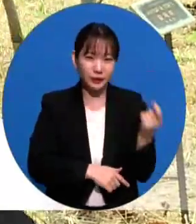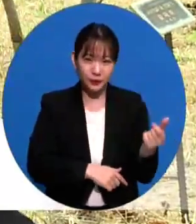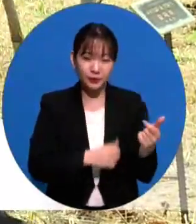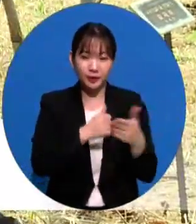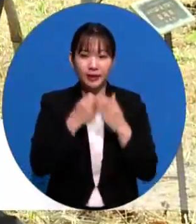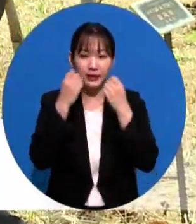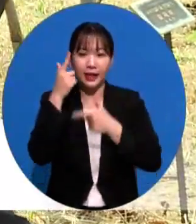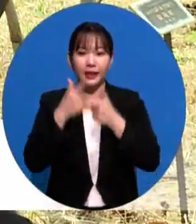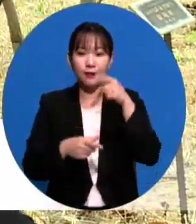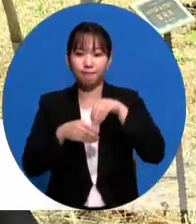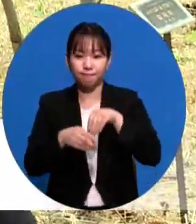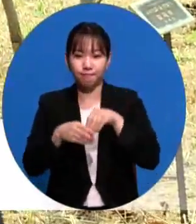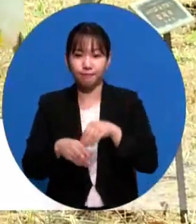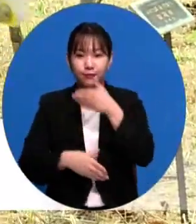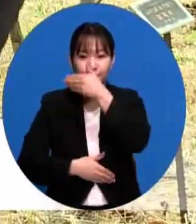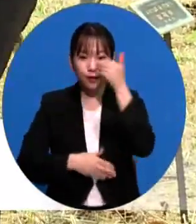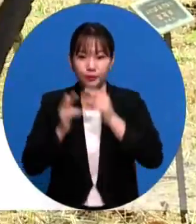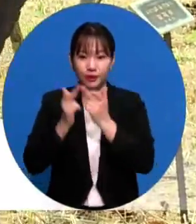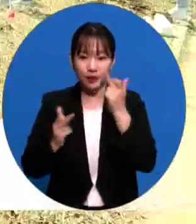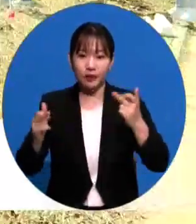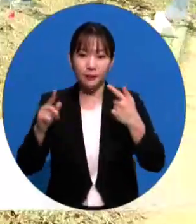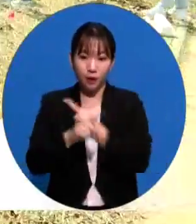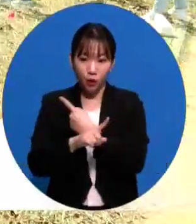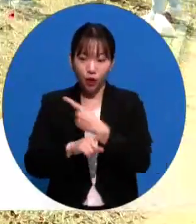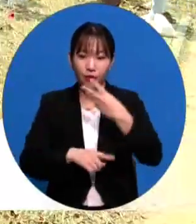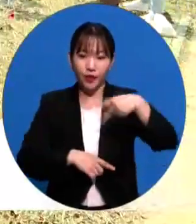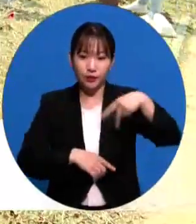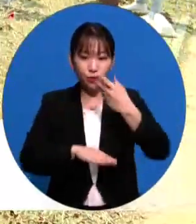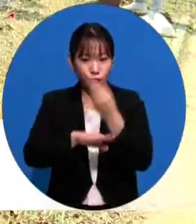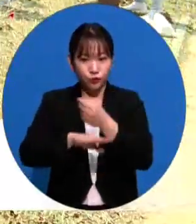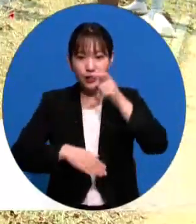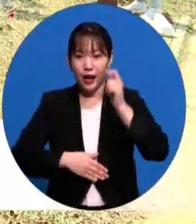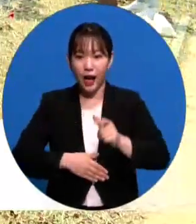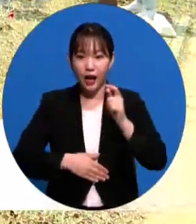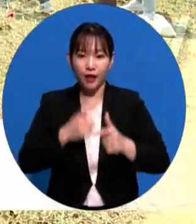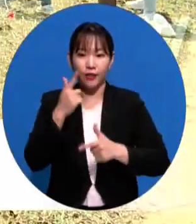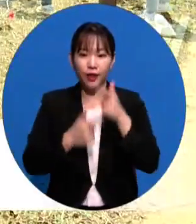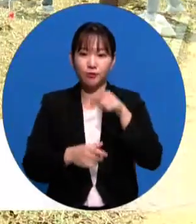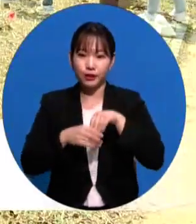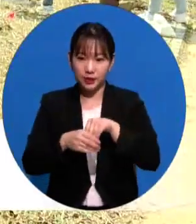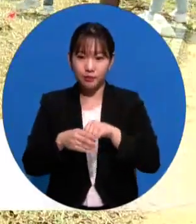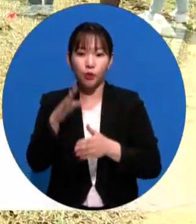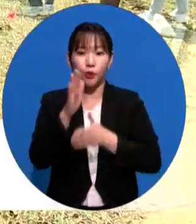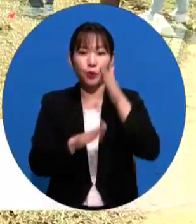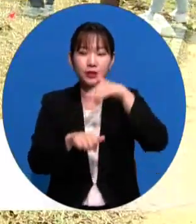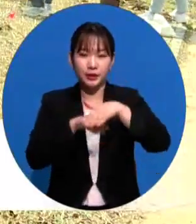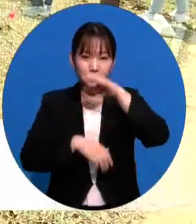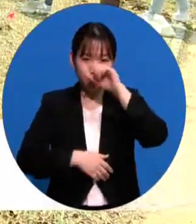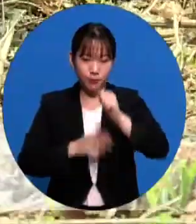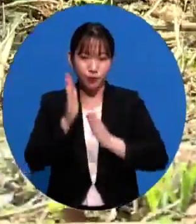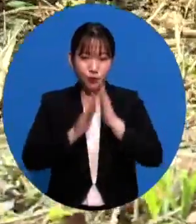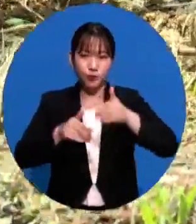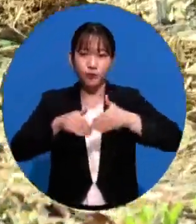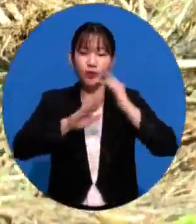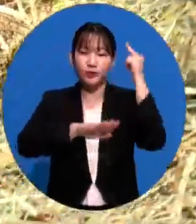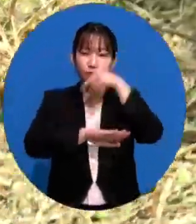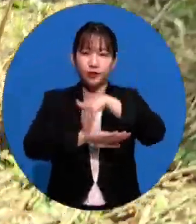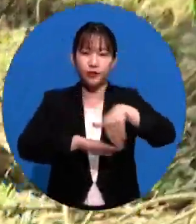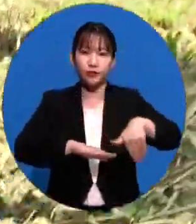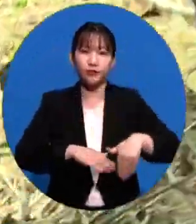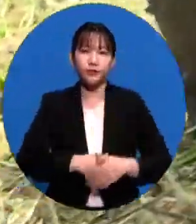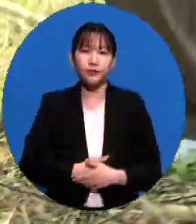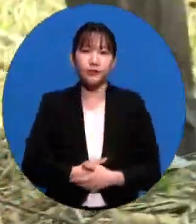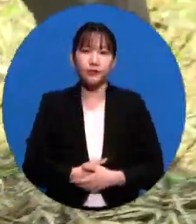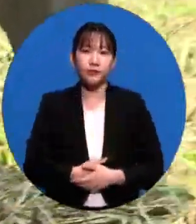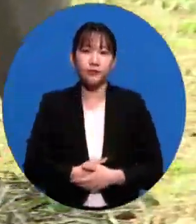새 나무 심기를 통해 젊은 살림으로 바꾸고 탄소 흡수의 강한 수정을 활용해 도시형 명품 숲을 조성해 나갈